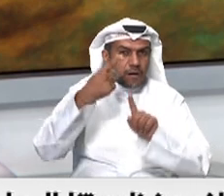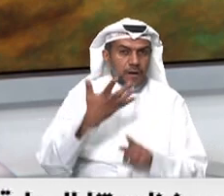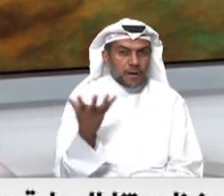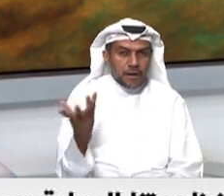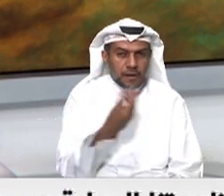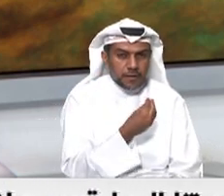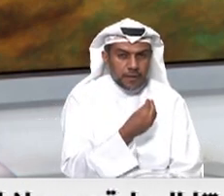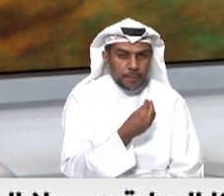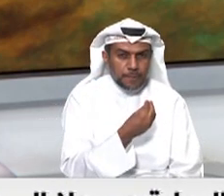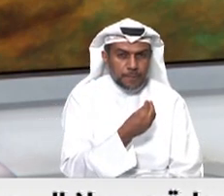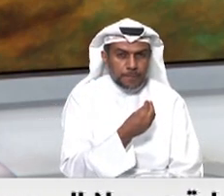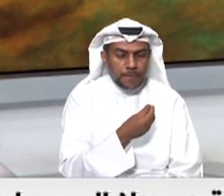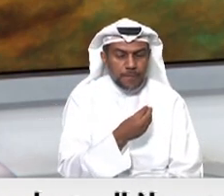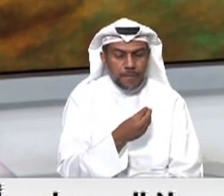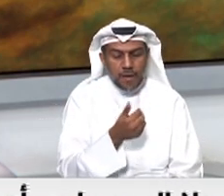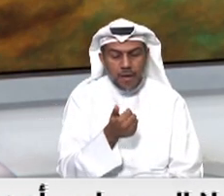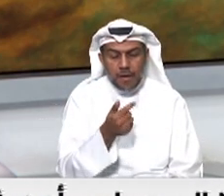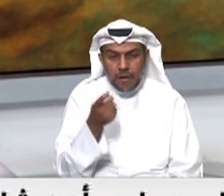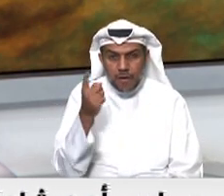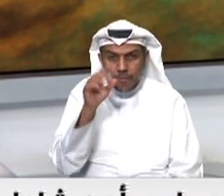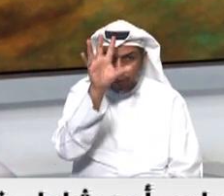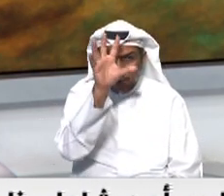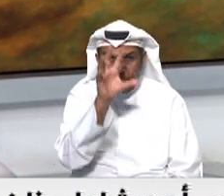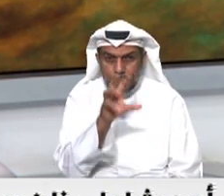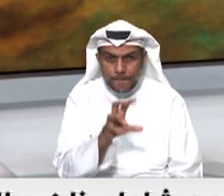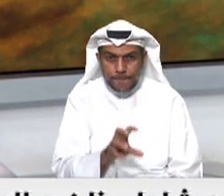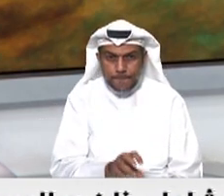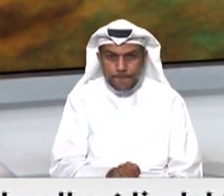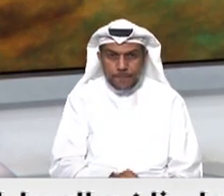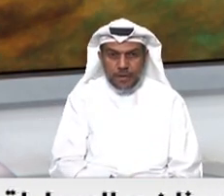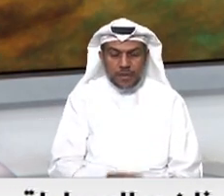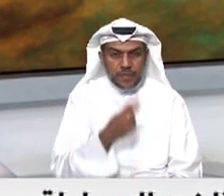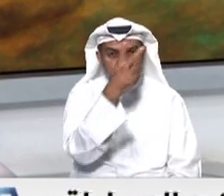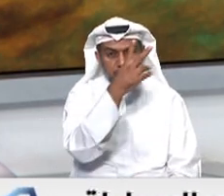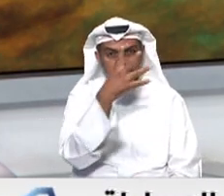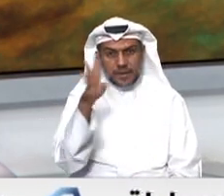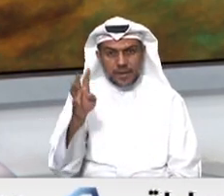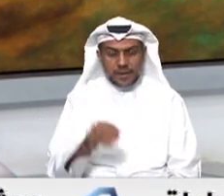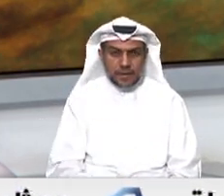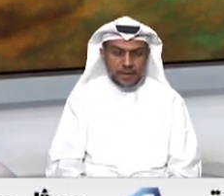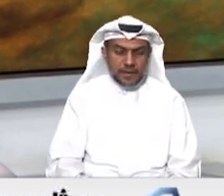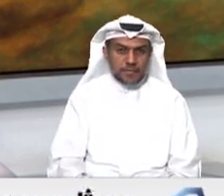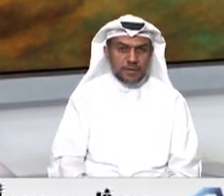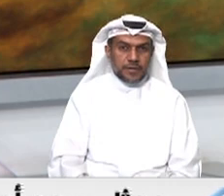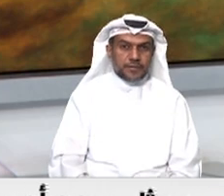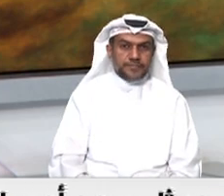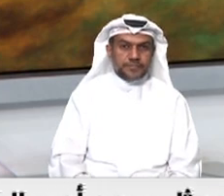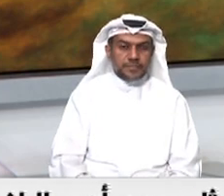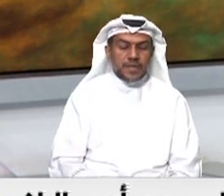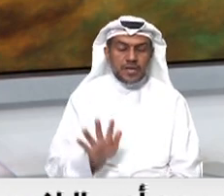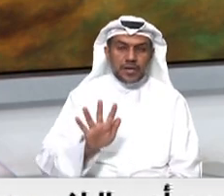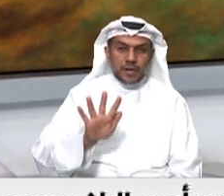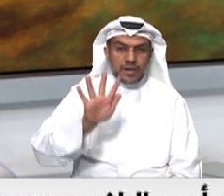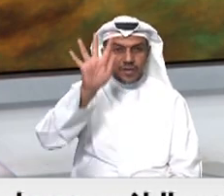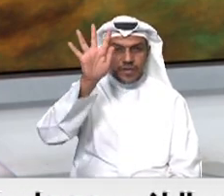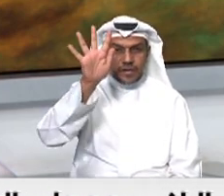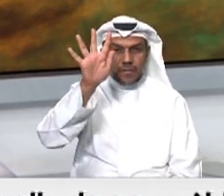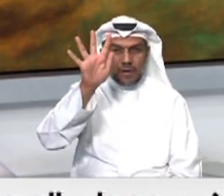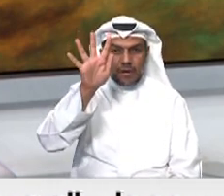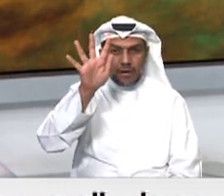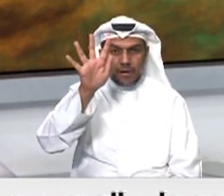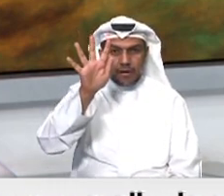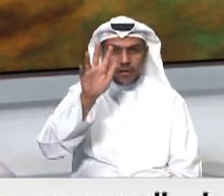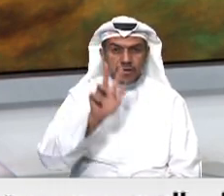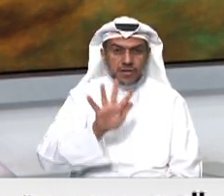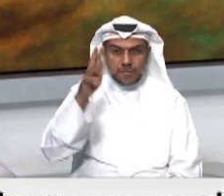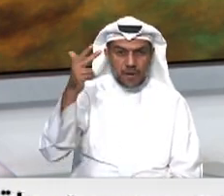المتوقعه في مساء الغد مدينه الكويت متوقع انها تصل 42 درجه مو المناطق الشماليه والشماليه